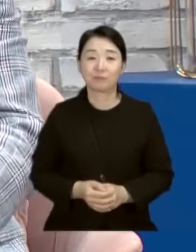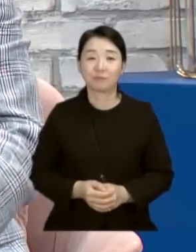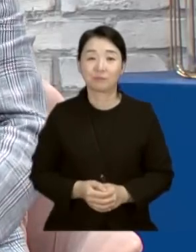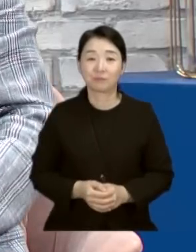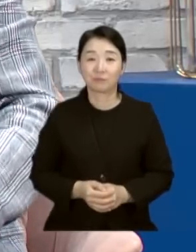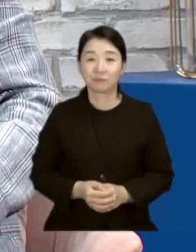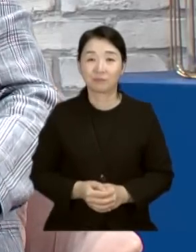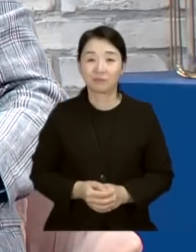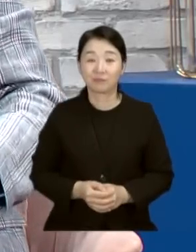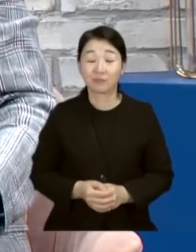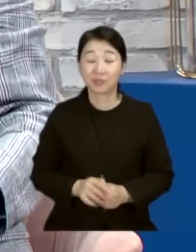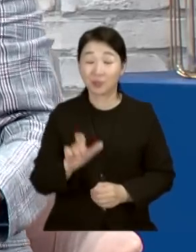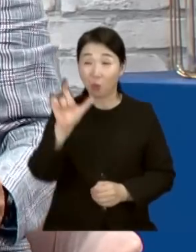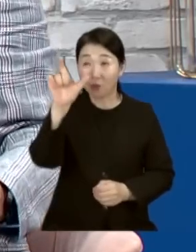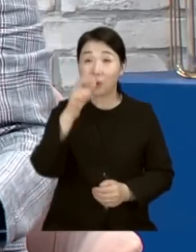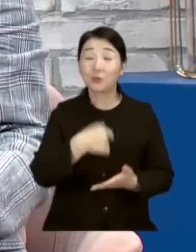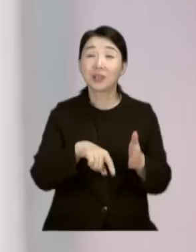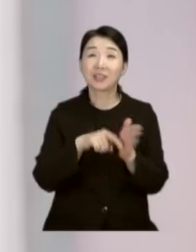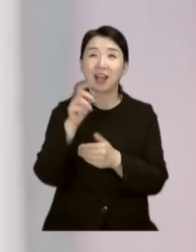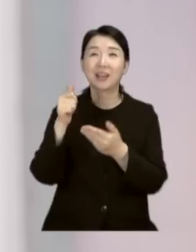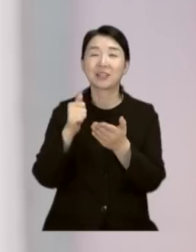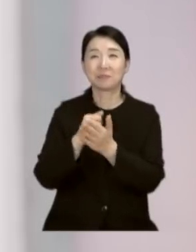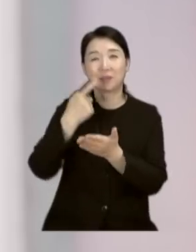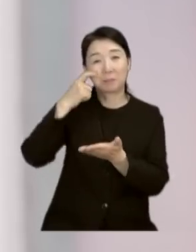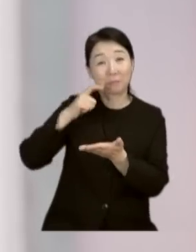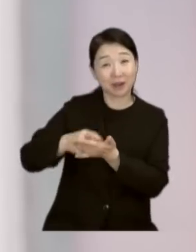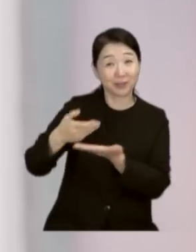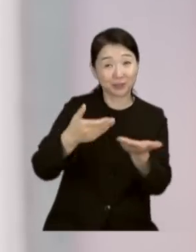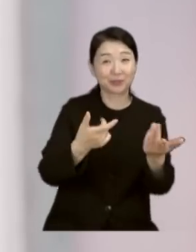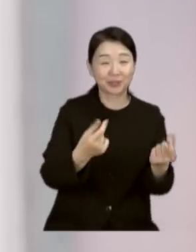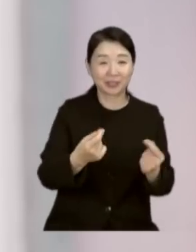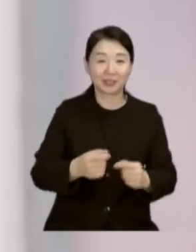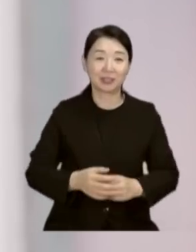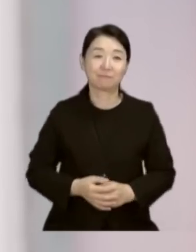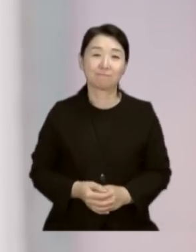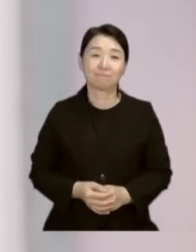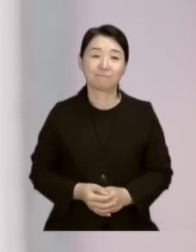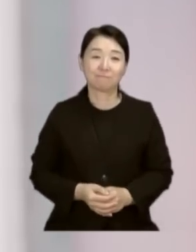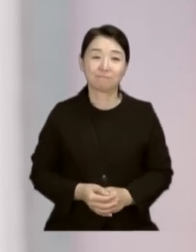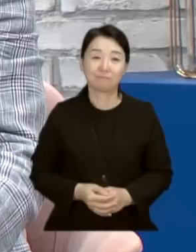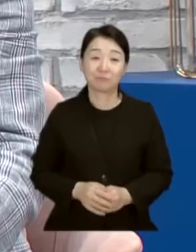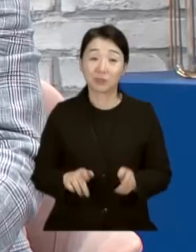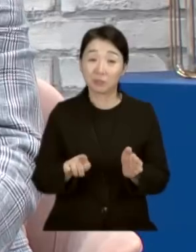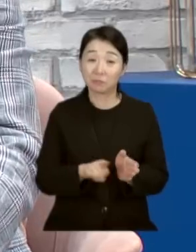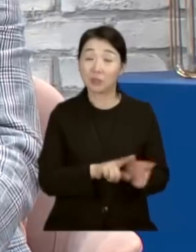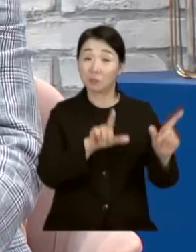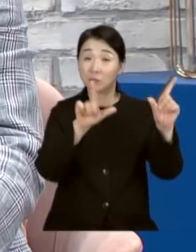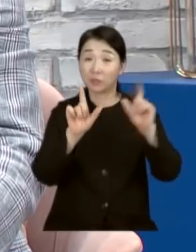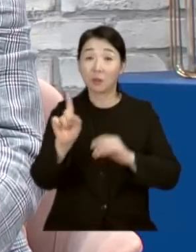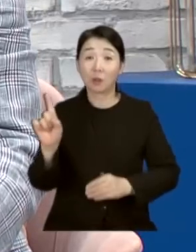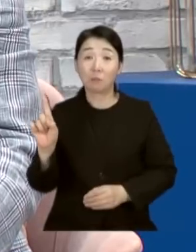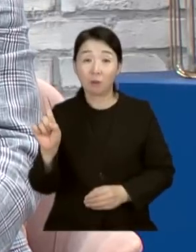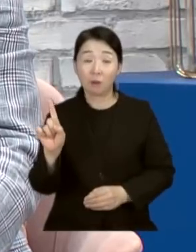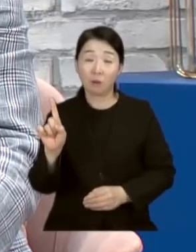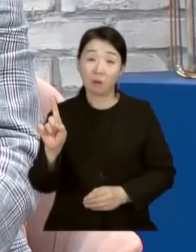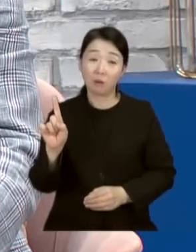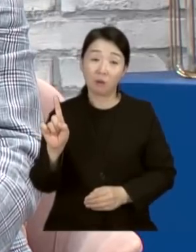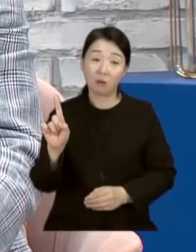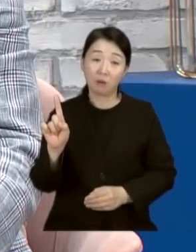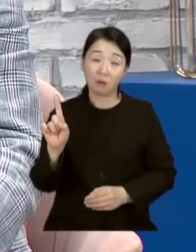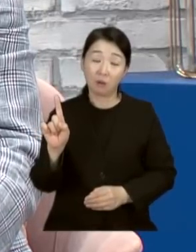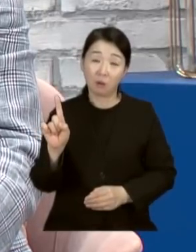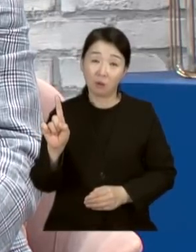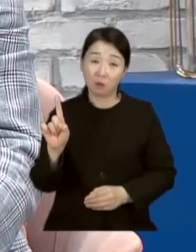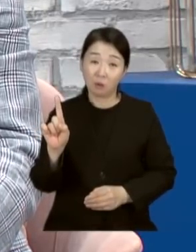예. 그거 올리라고 하나님이 찾아주셨네. 그러네요. 예. SNS 계정을 그죠? 네. 아 근데 신앙생활을 그러면 올해